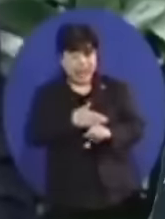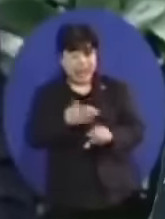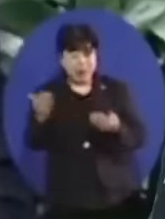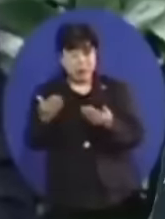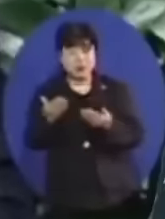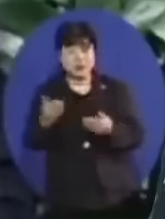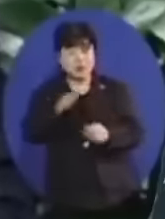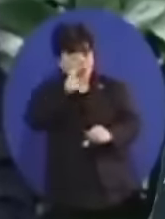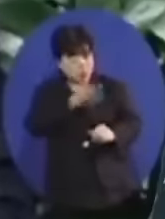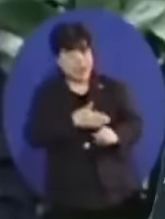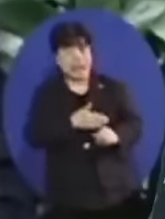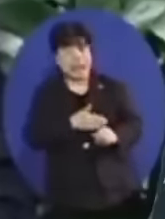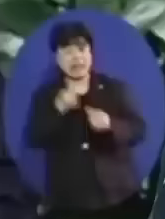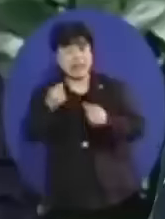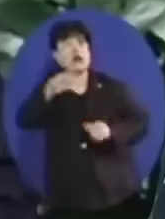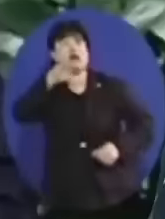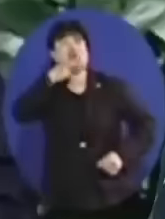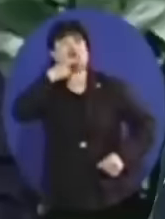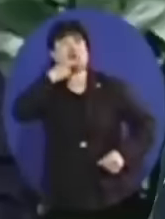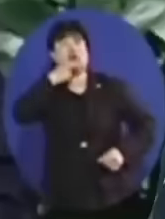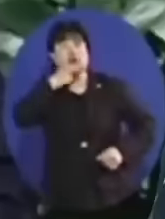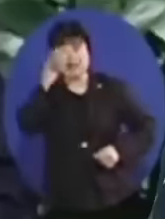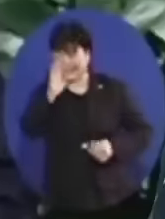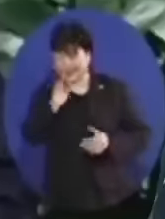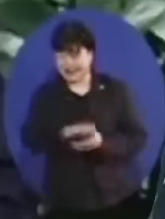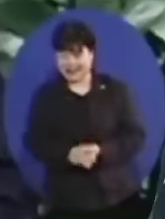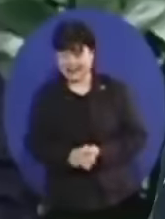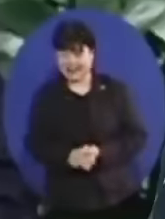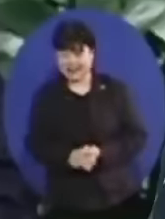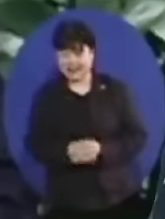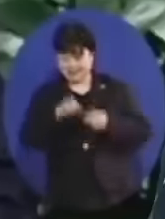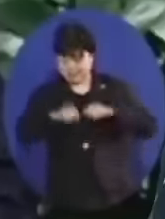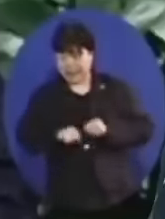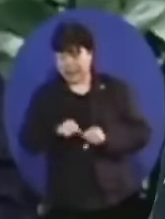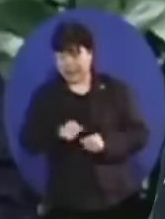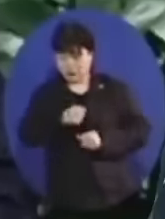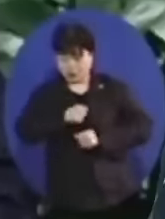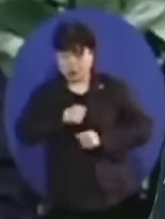건 하기를 생각하면 그 절단강산.